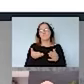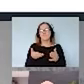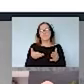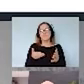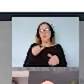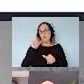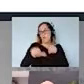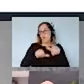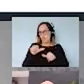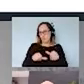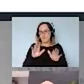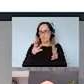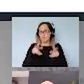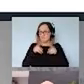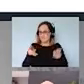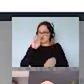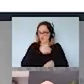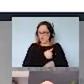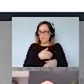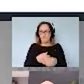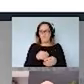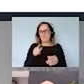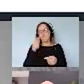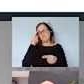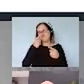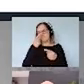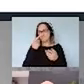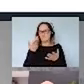w przyszłym roku szkolnym. Tak funkcjonujemy